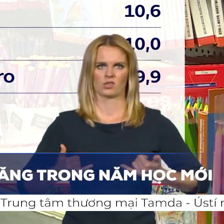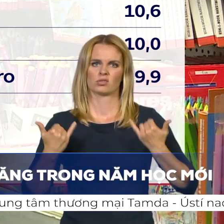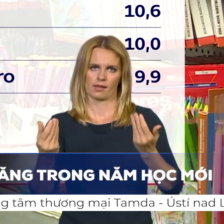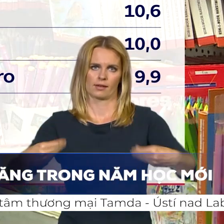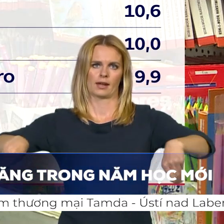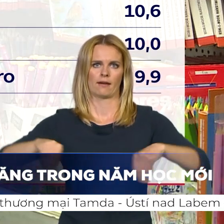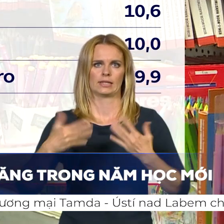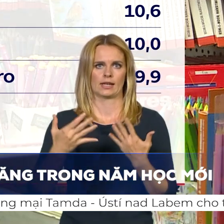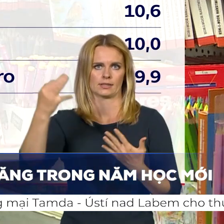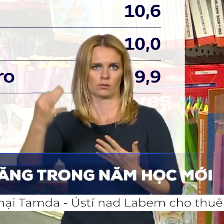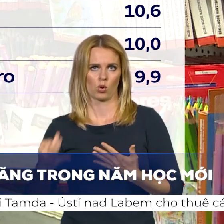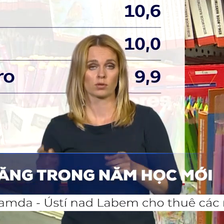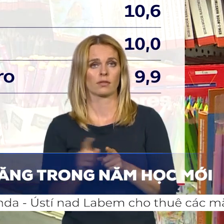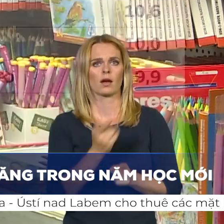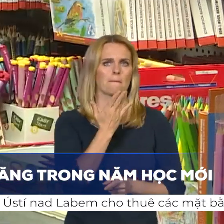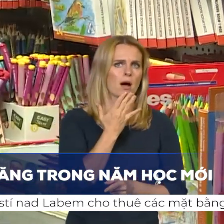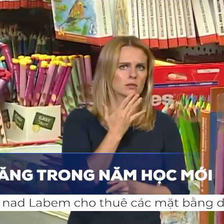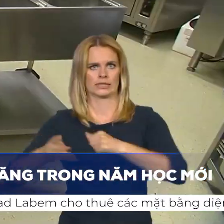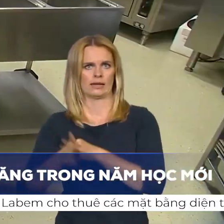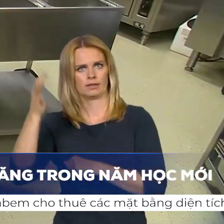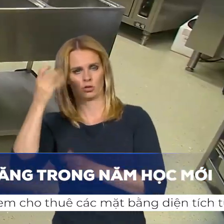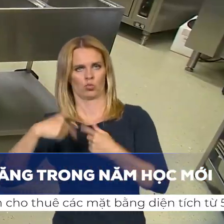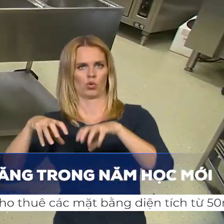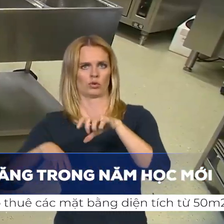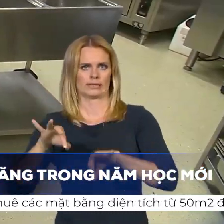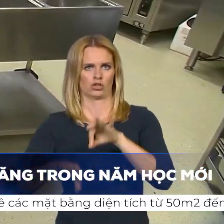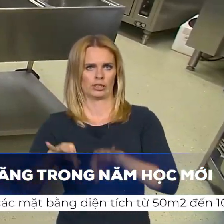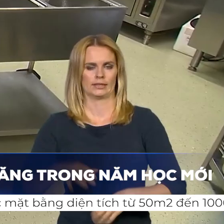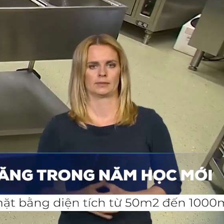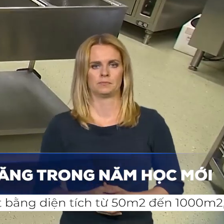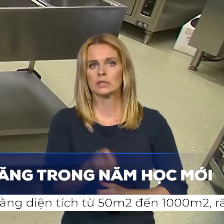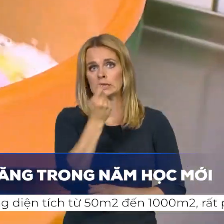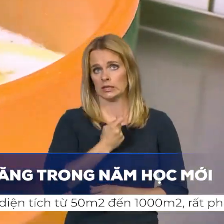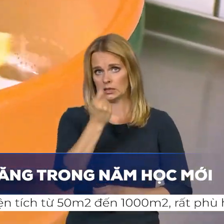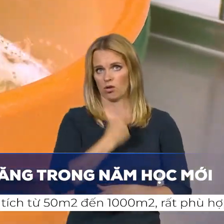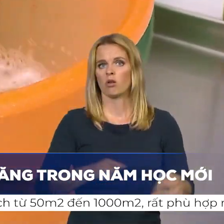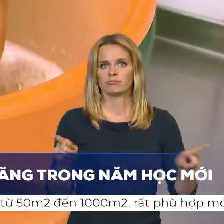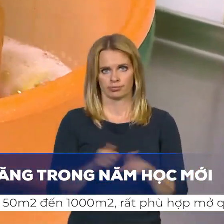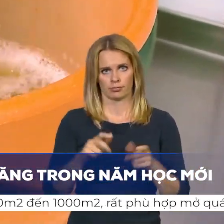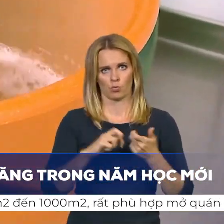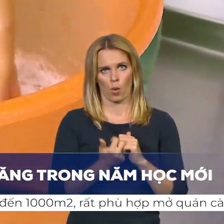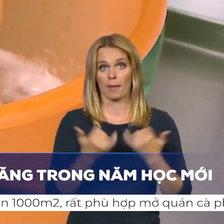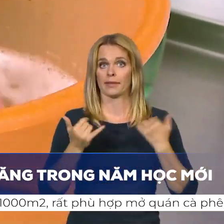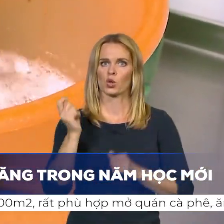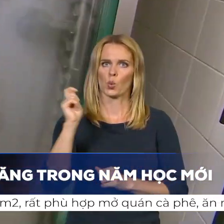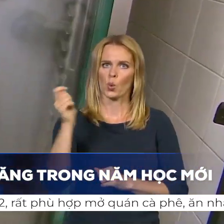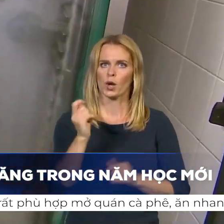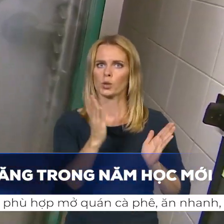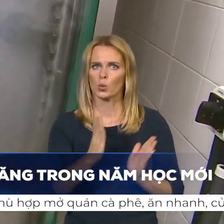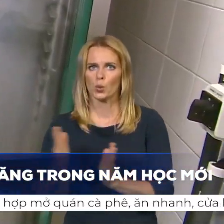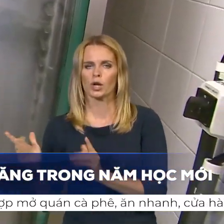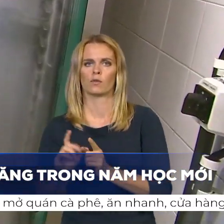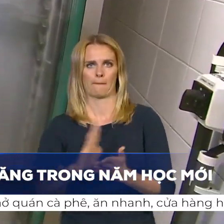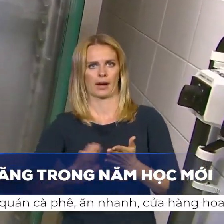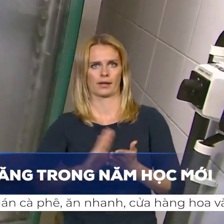màu và bút mực cũng đã tăng giá ở mức tương tự không chỉ vậy vào năm học mới giá bữa trưa tại các trường học cũng sẽ tăng lên do giá năng lượng và thực phẩm